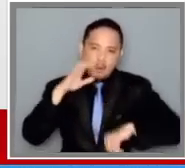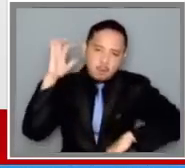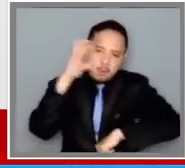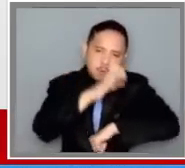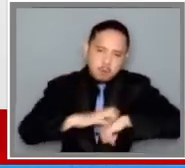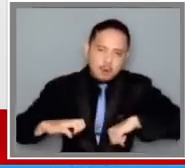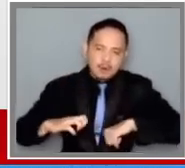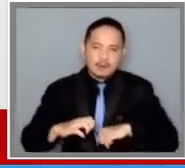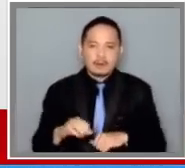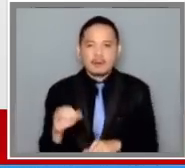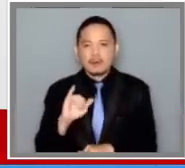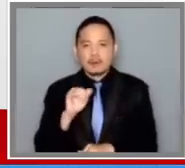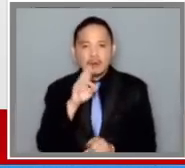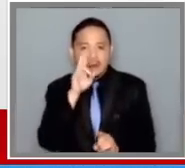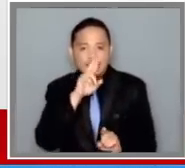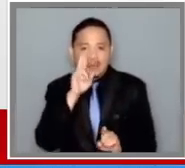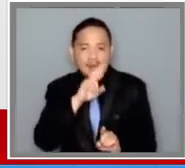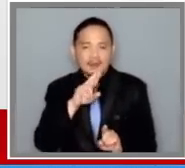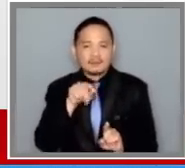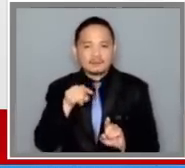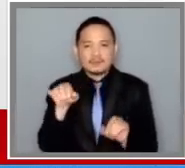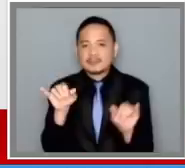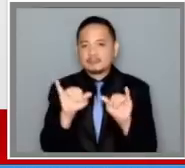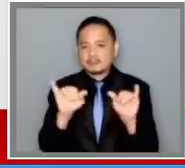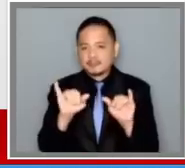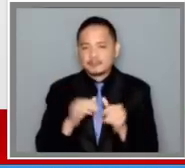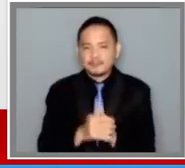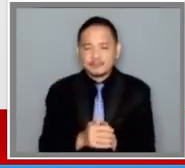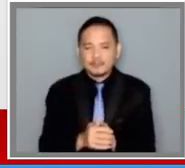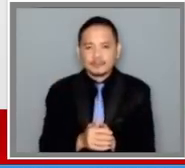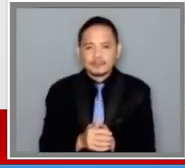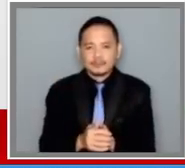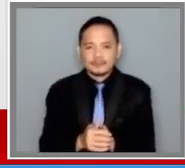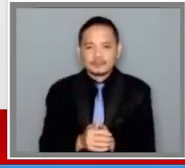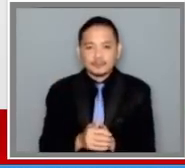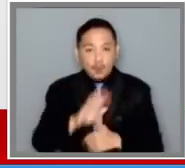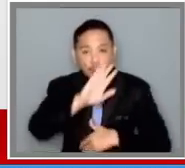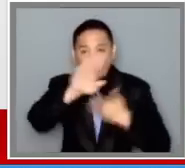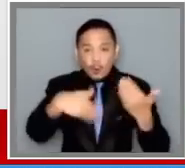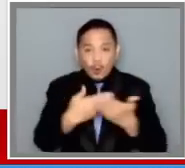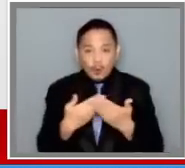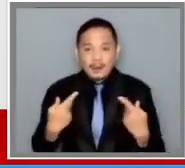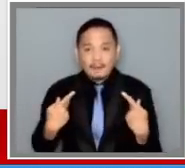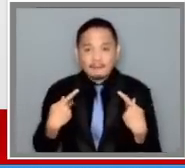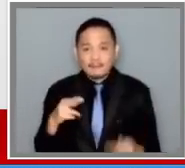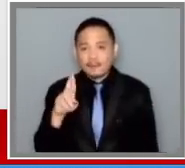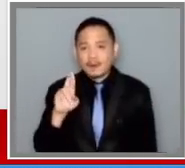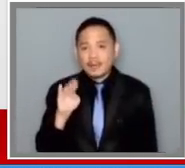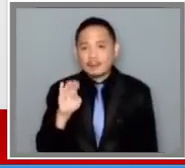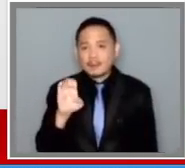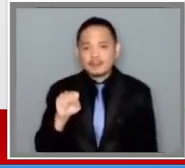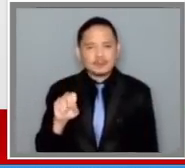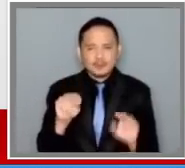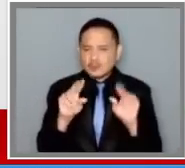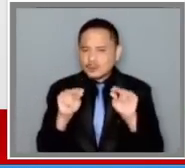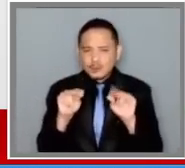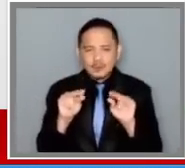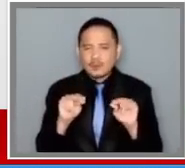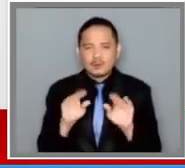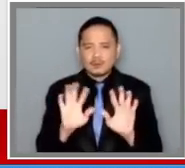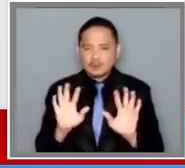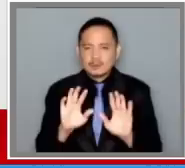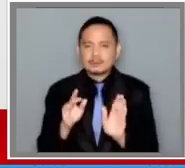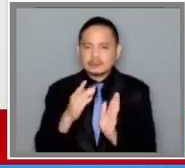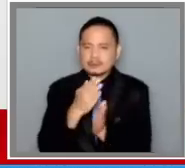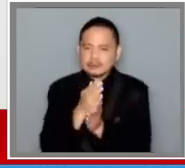daga, pwede din. At hindi ho sila lahat may rabies, ha? Hindi naman lahat. Baka naman pandirihan nyo lahat sila. Pero, hindi naman, maigi na na kapag